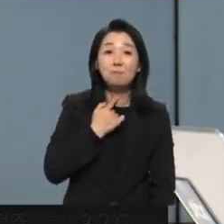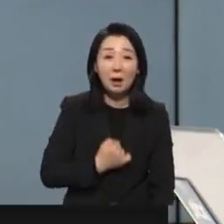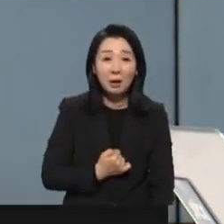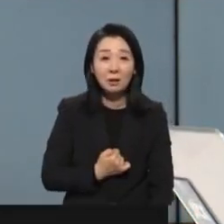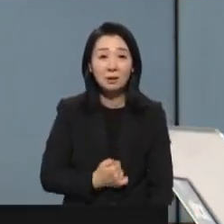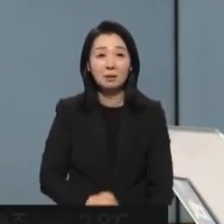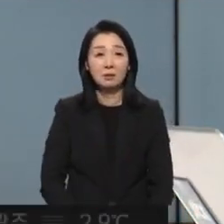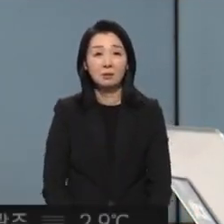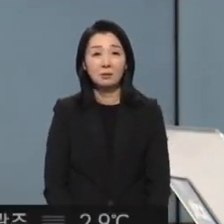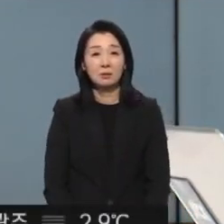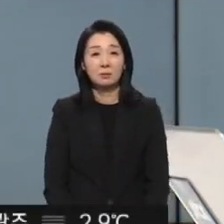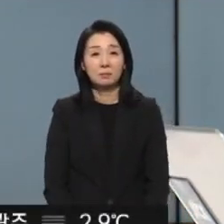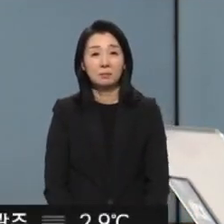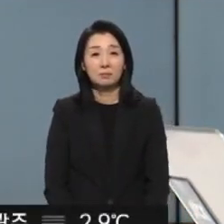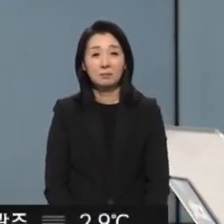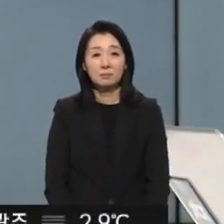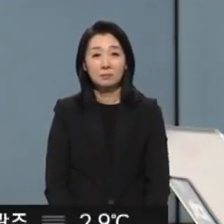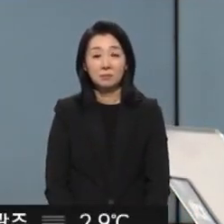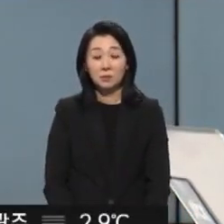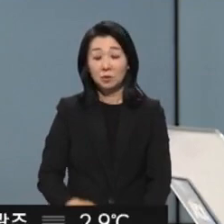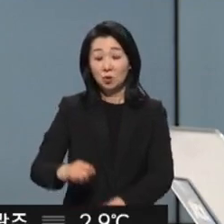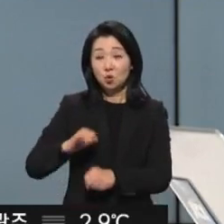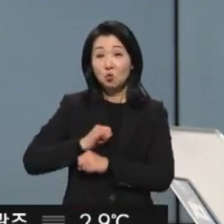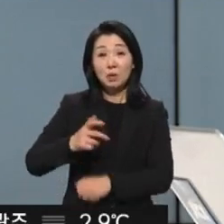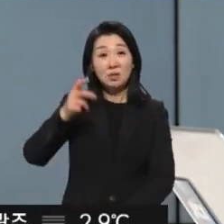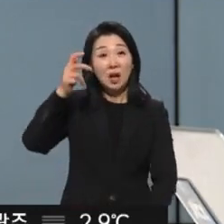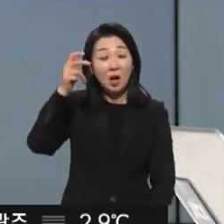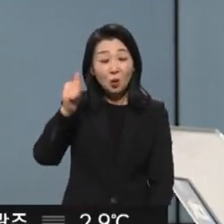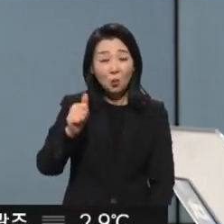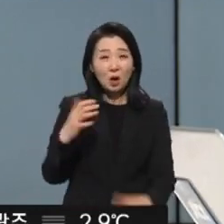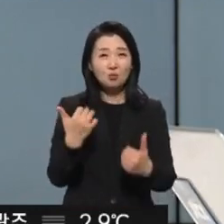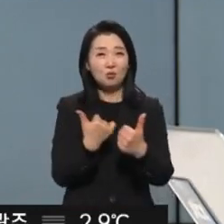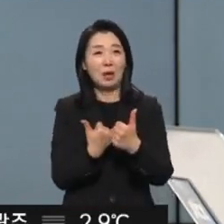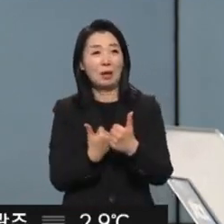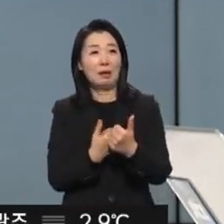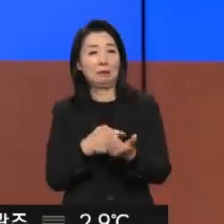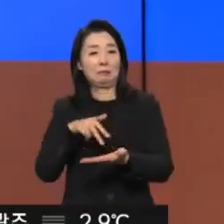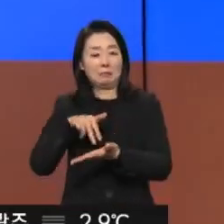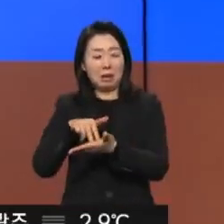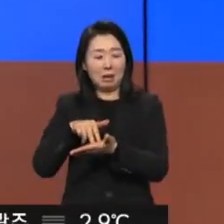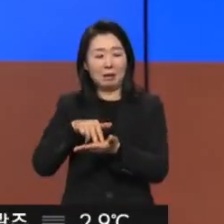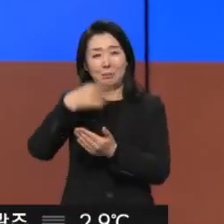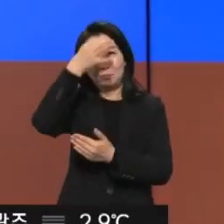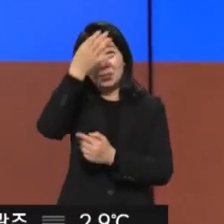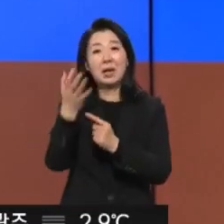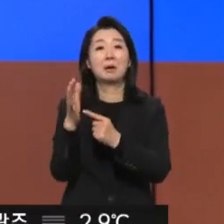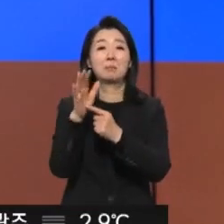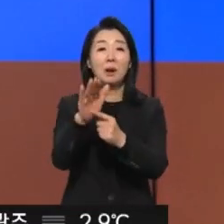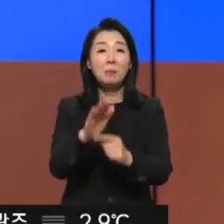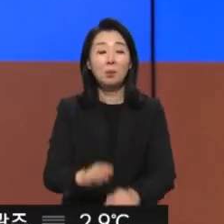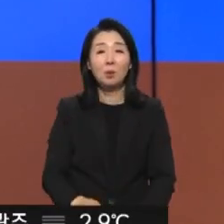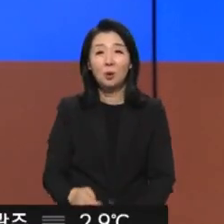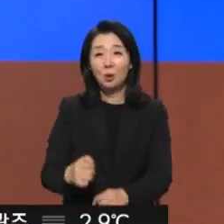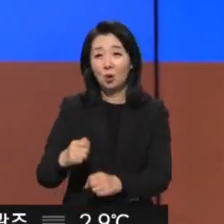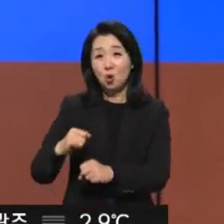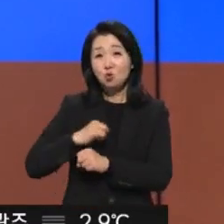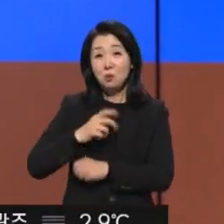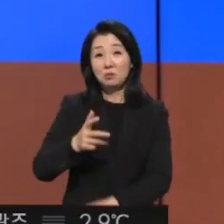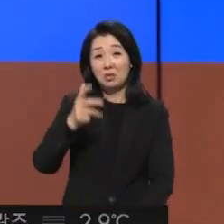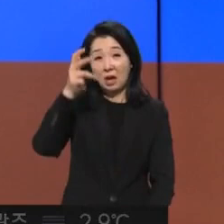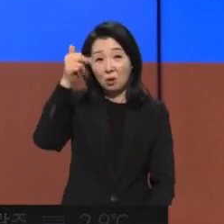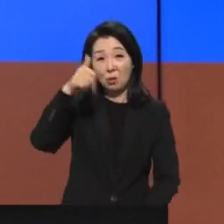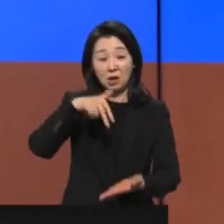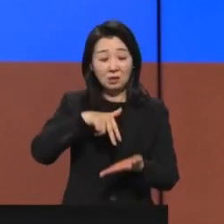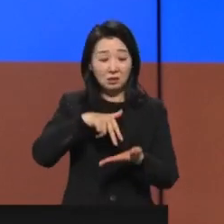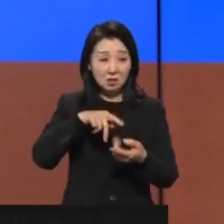했다는 그런 내용도 나왔는데 이종석 장관이 국회에 나가서 사과 입장을 밝혔죠. 네, 이종석 국방부 장관이 이제 국방부